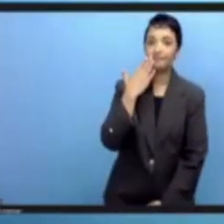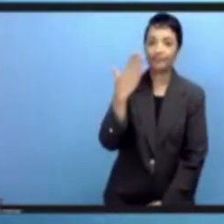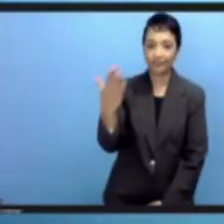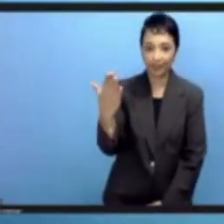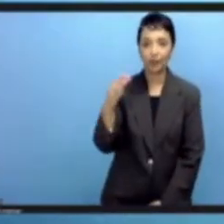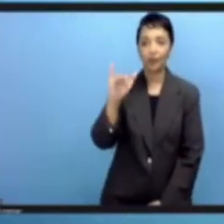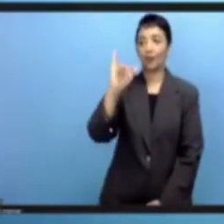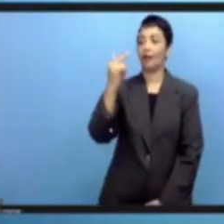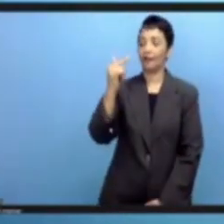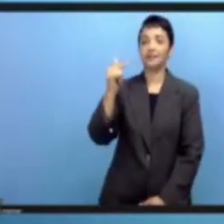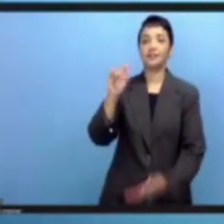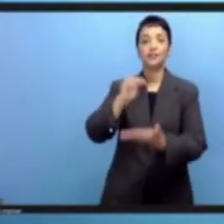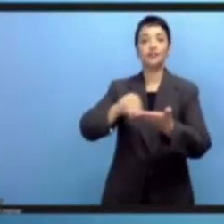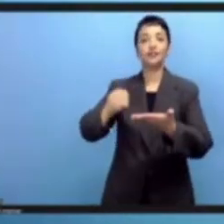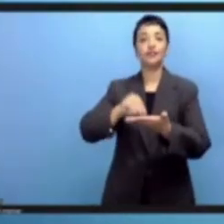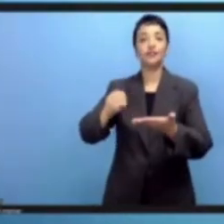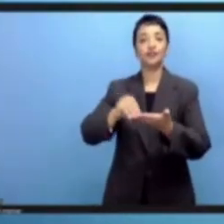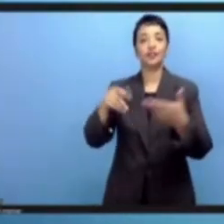Merci beaucoup.